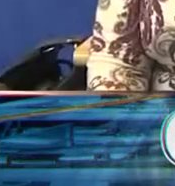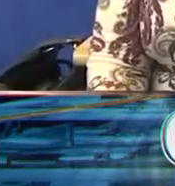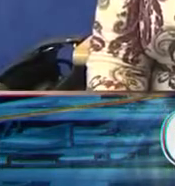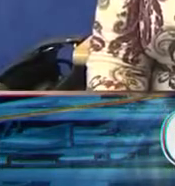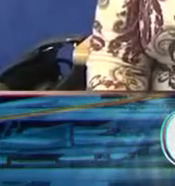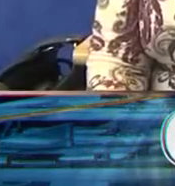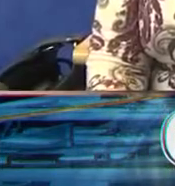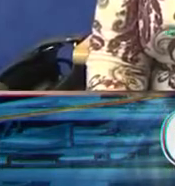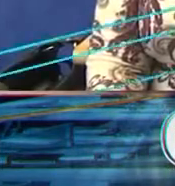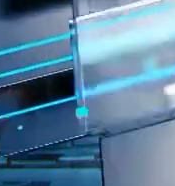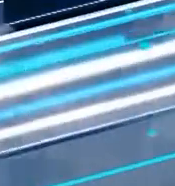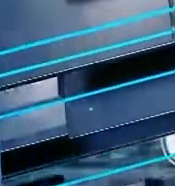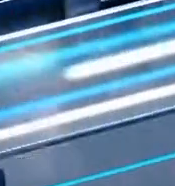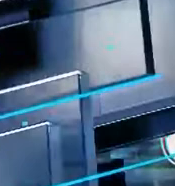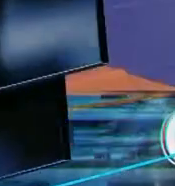Бала-Алеме.